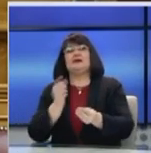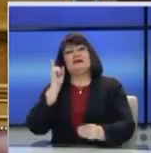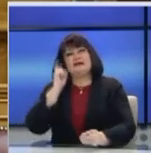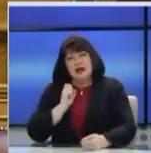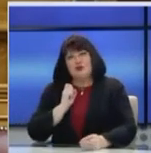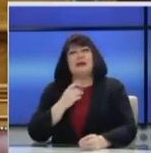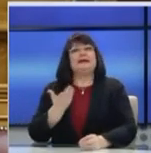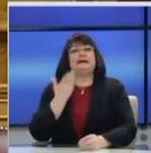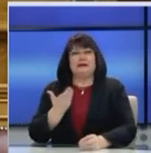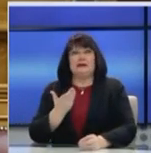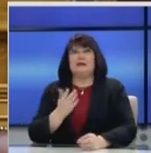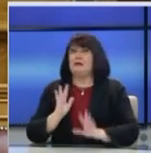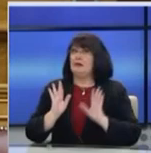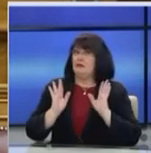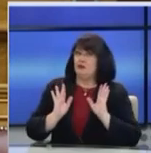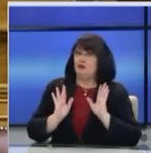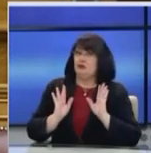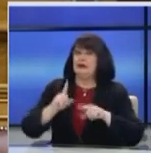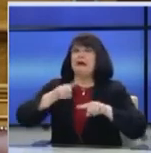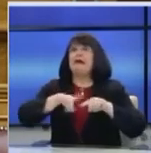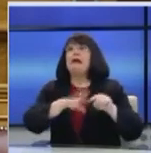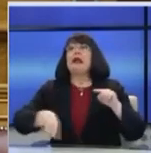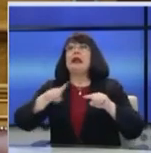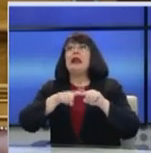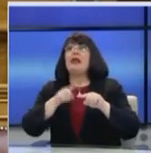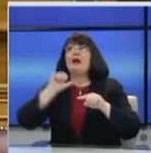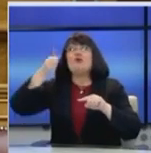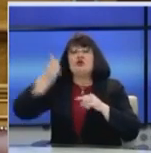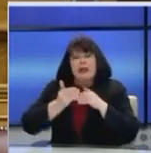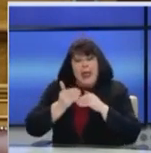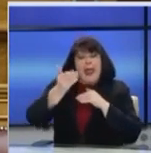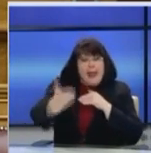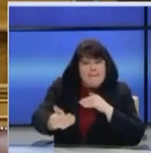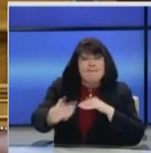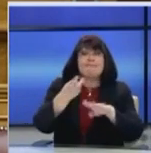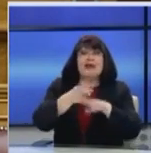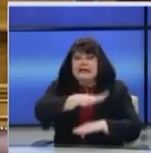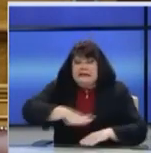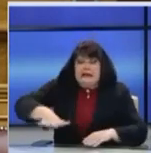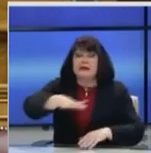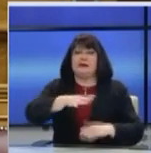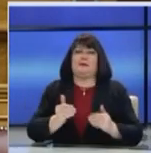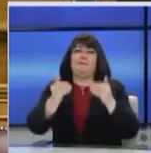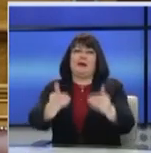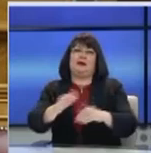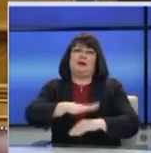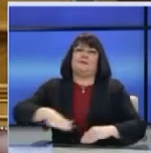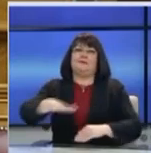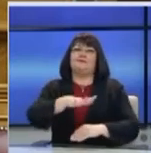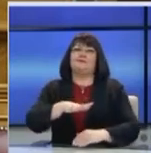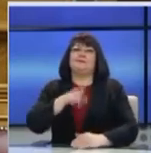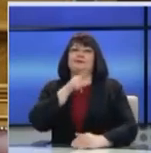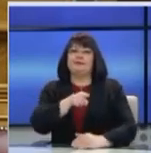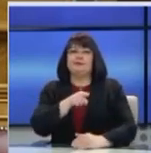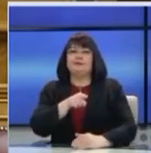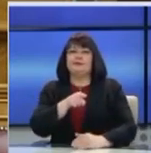ιστορία. Αφού όμως, το τονίζω, η Ελλάδα έχει επεκτείνει τα χωρικά της ύδατα, άρα μειώνει